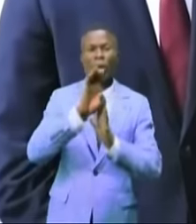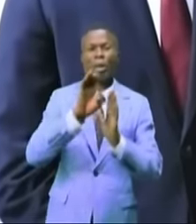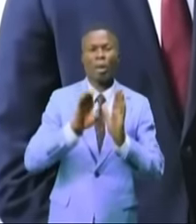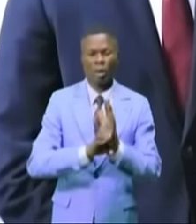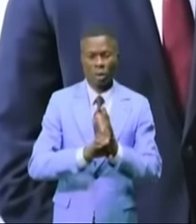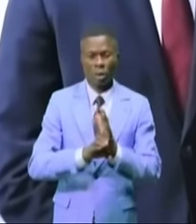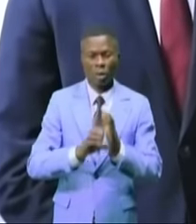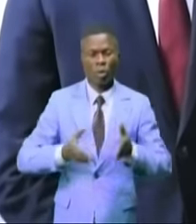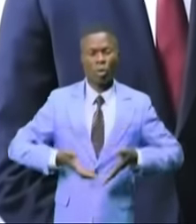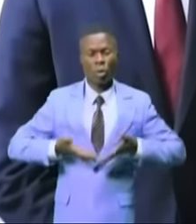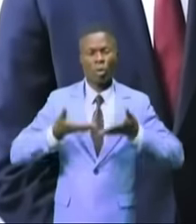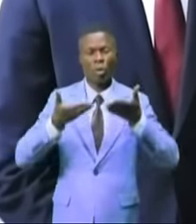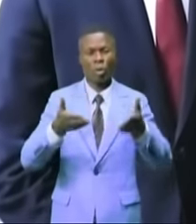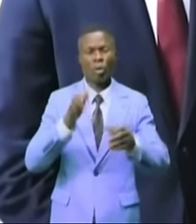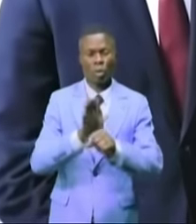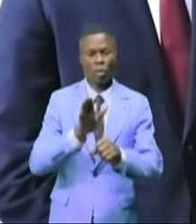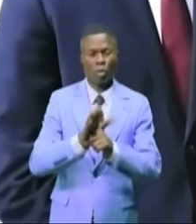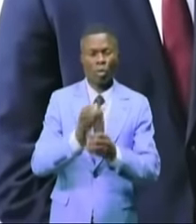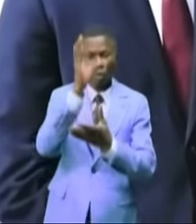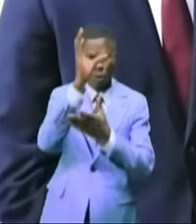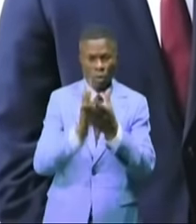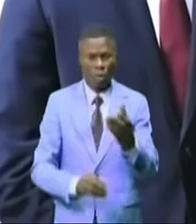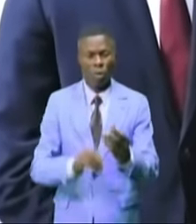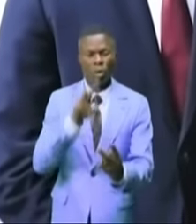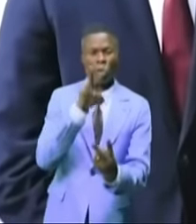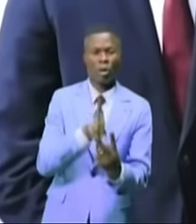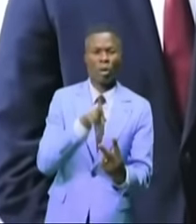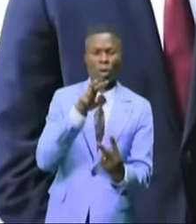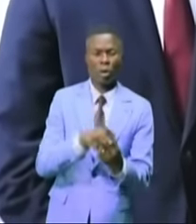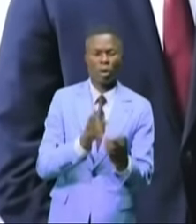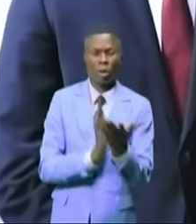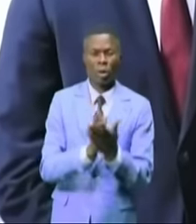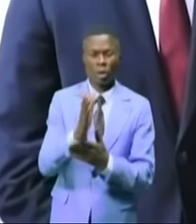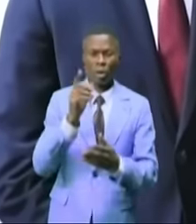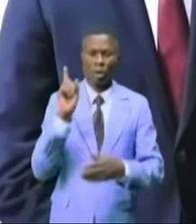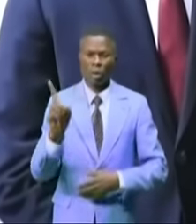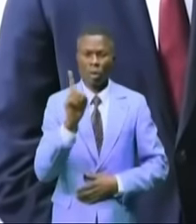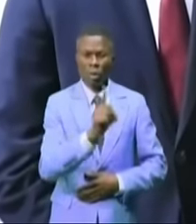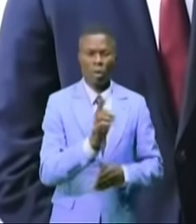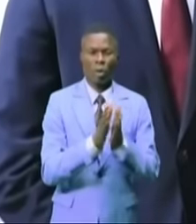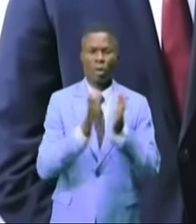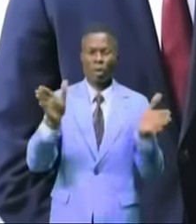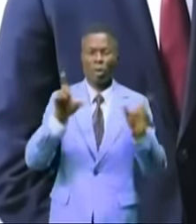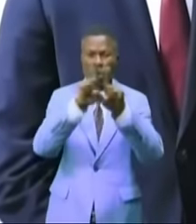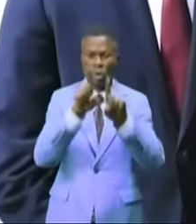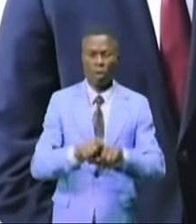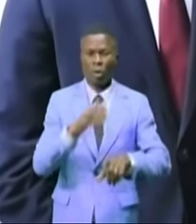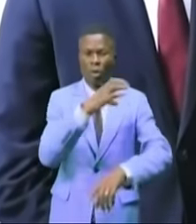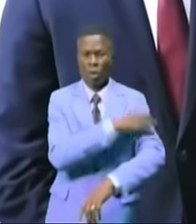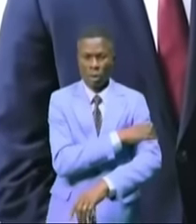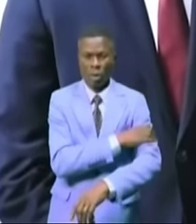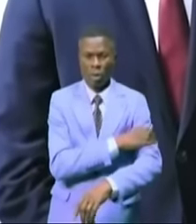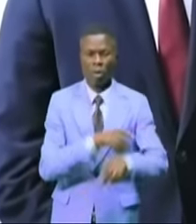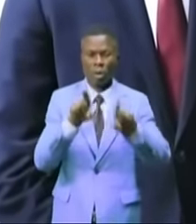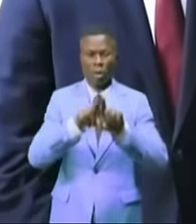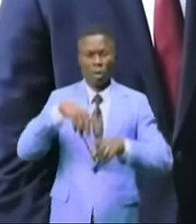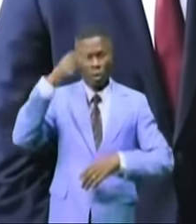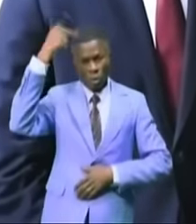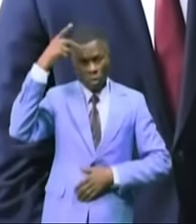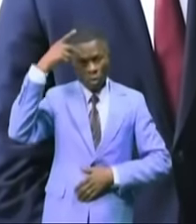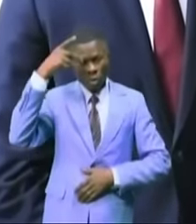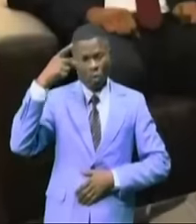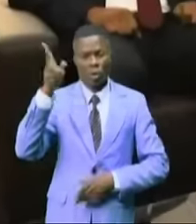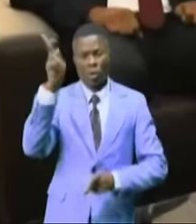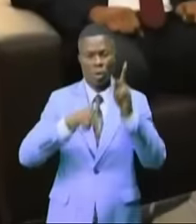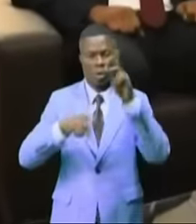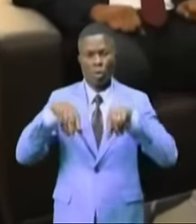soit consacré beaucoup de chapitres sur la garantie des droits individuels, collectifs, civils, civiques et politiques aux